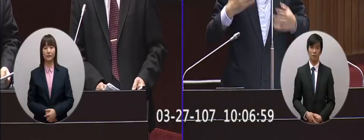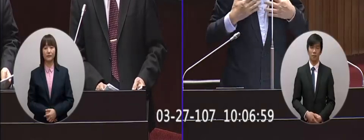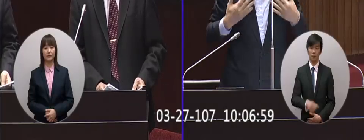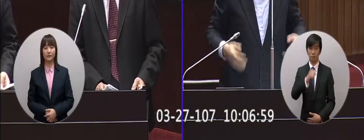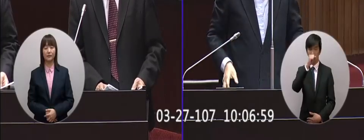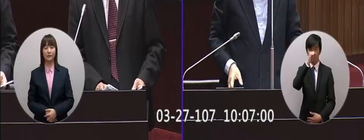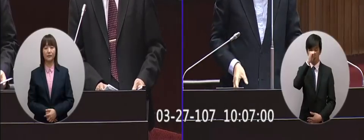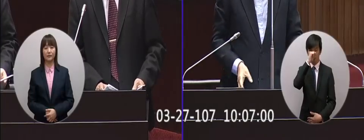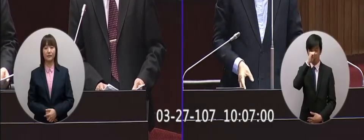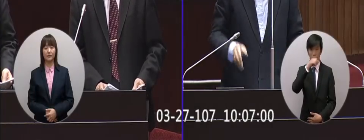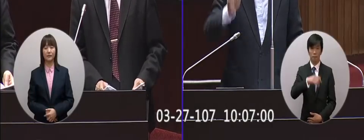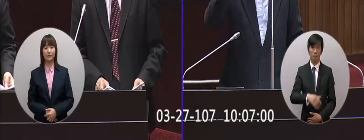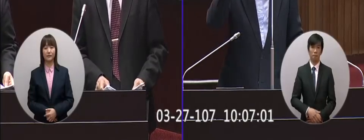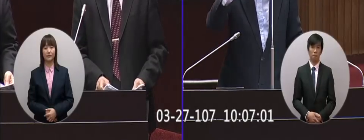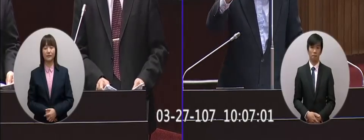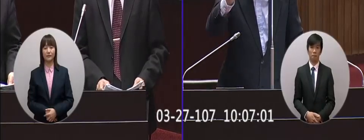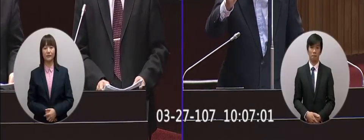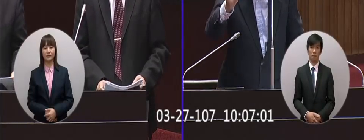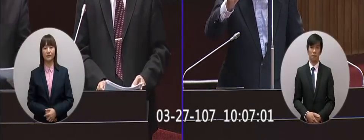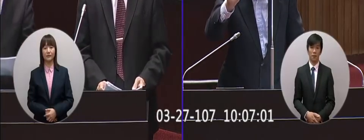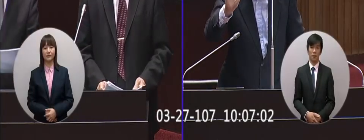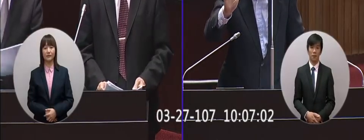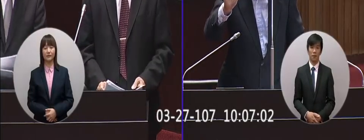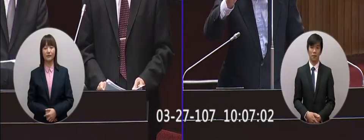好，我们